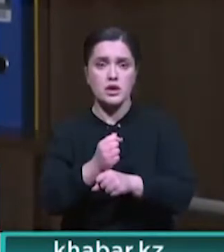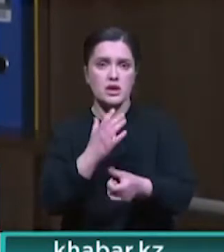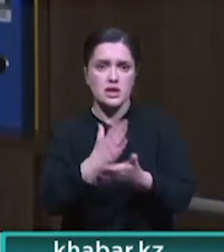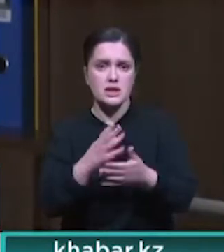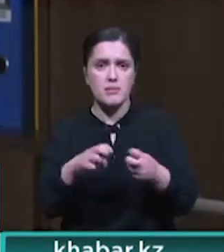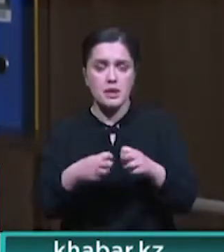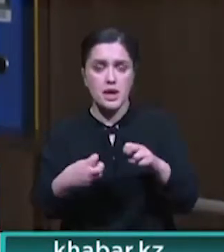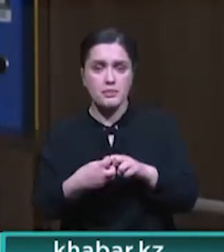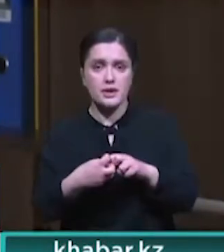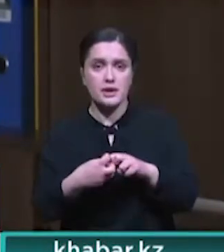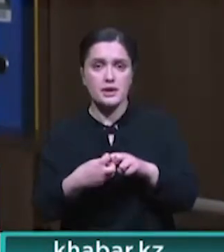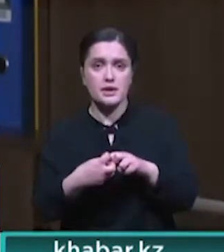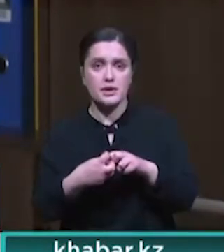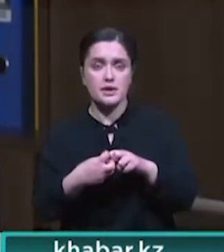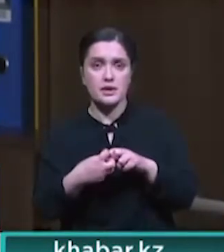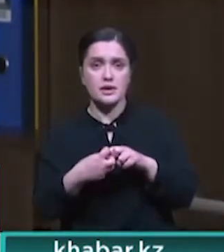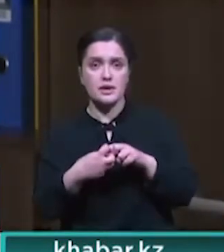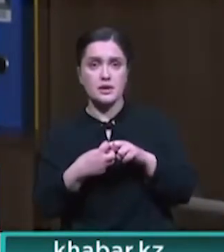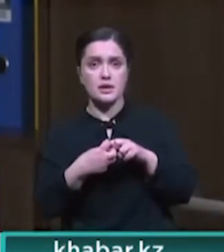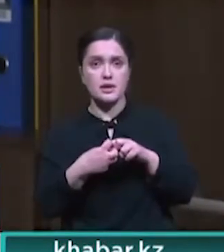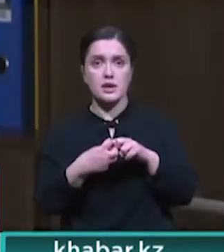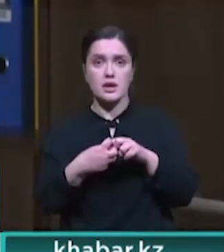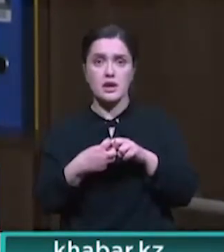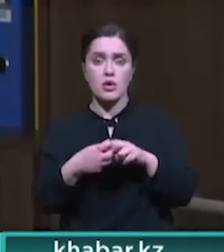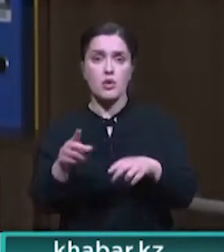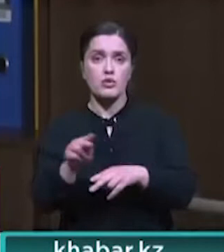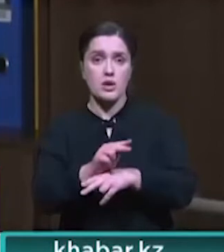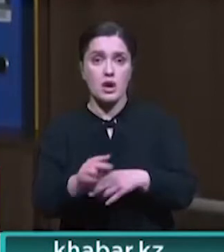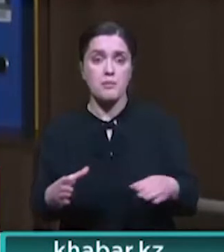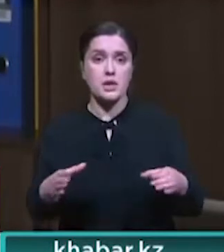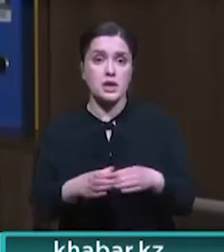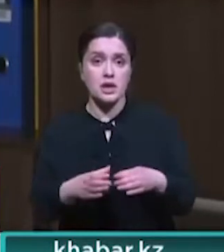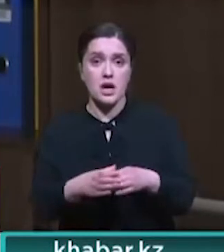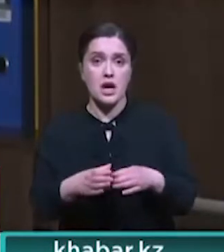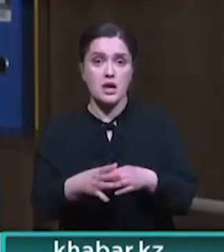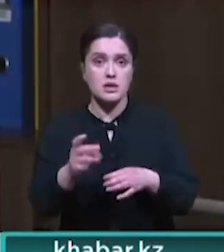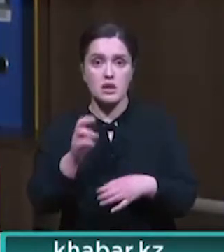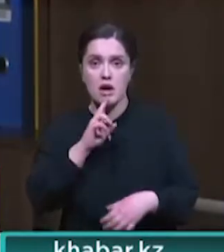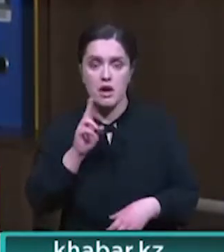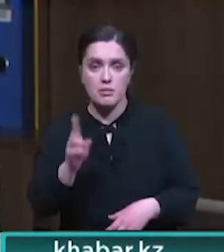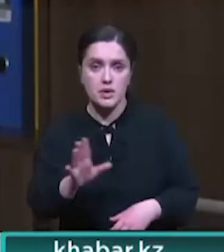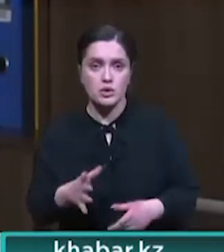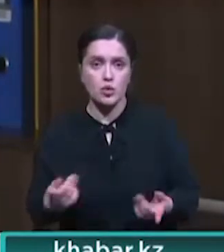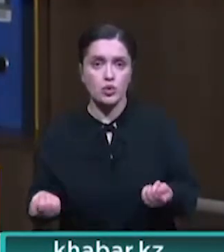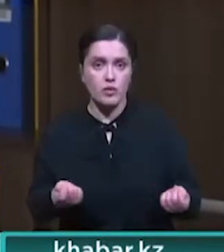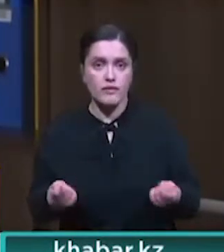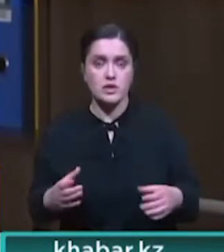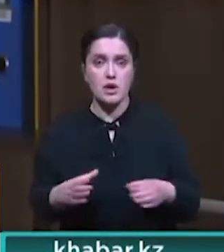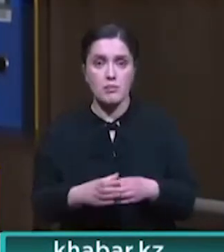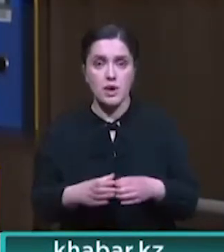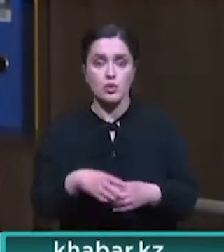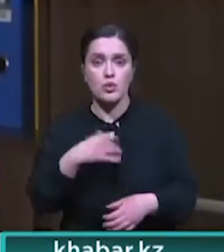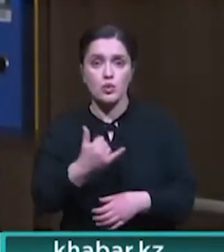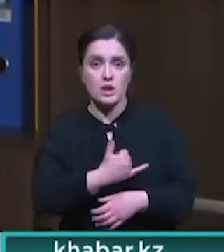не и нельзя сказать о том что это неустранимый бригада во первых она не обратилась к руководству компании у нас